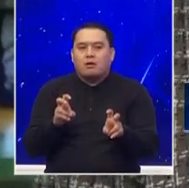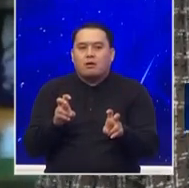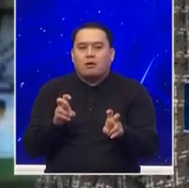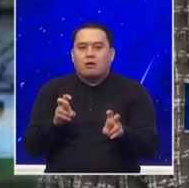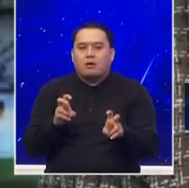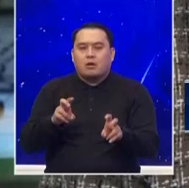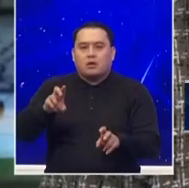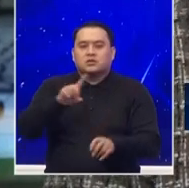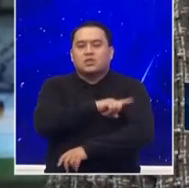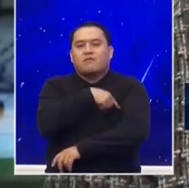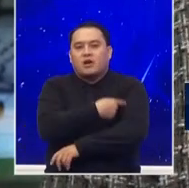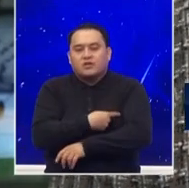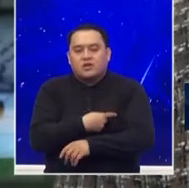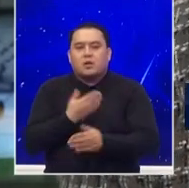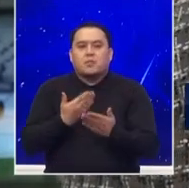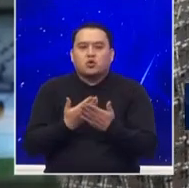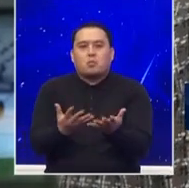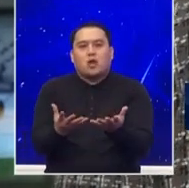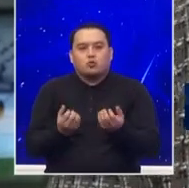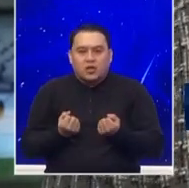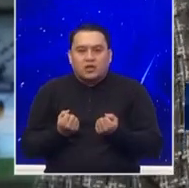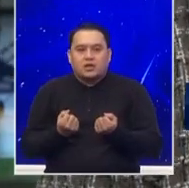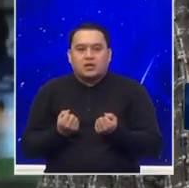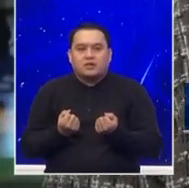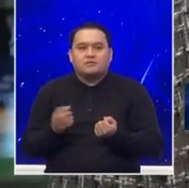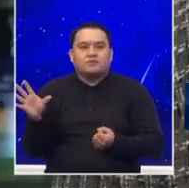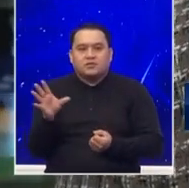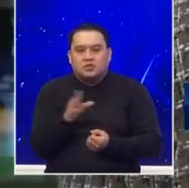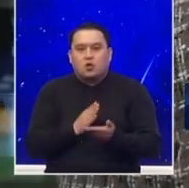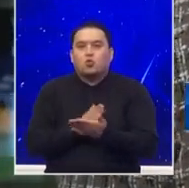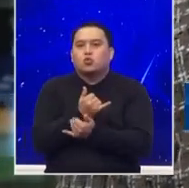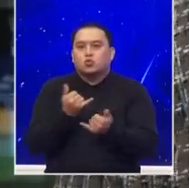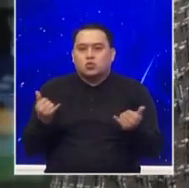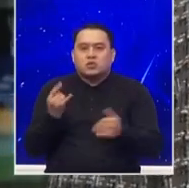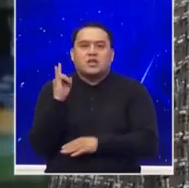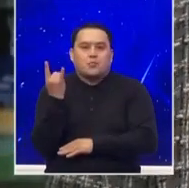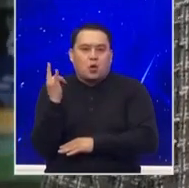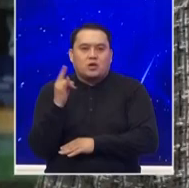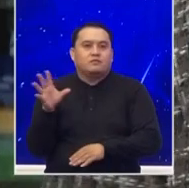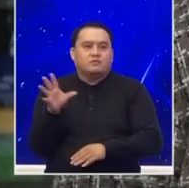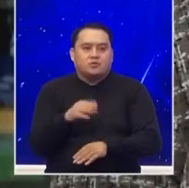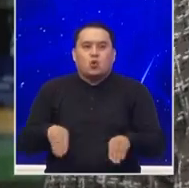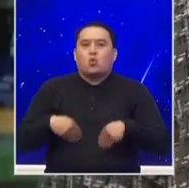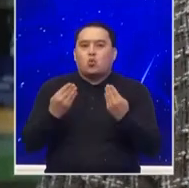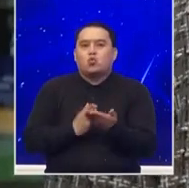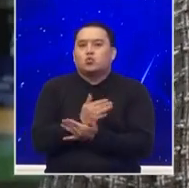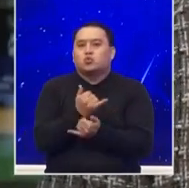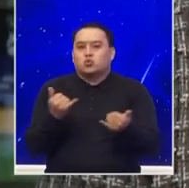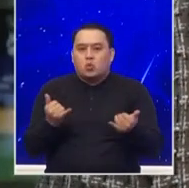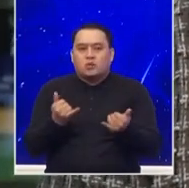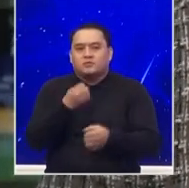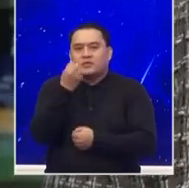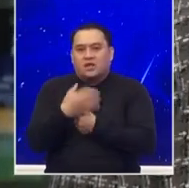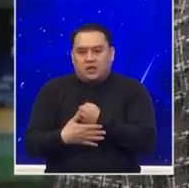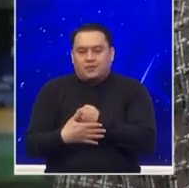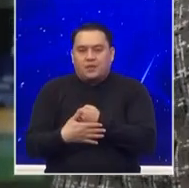в рамках здравоохранения, допустим, получать все необходимые услуги для ребенка. Все данные услуги будут оказываться в этом